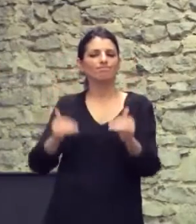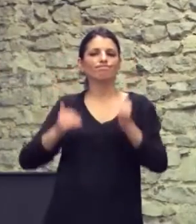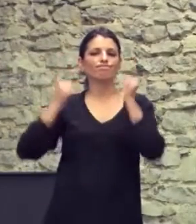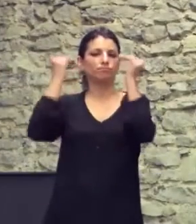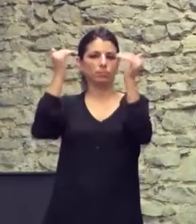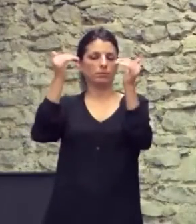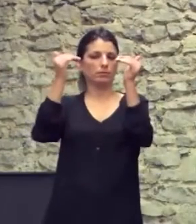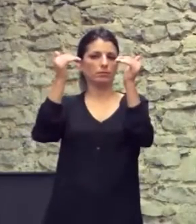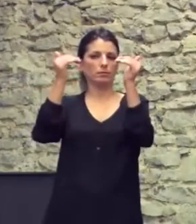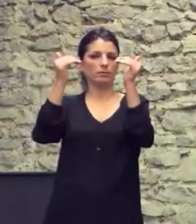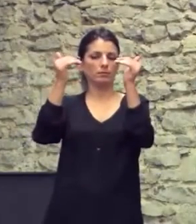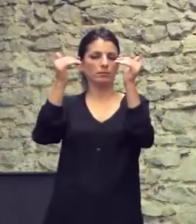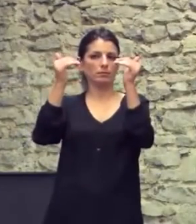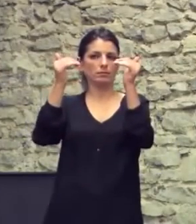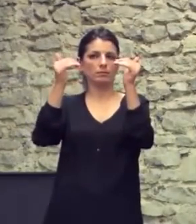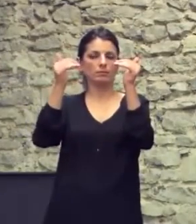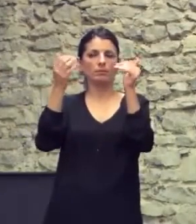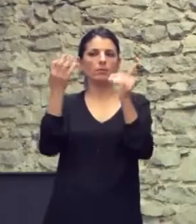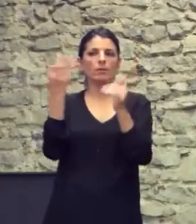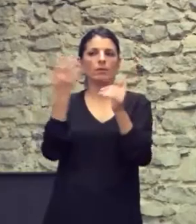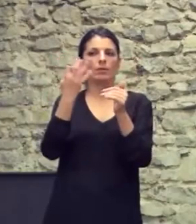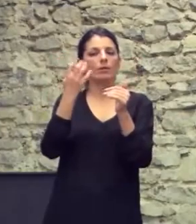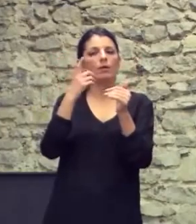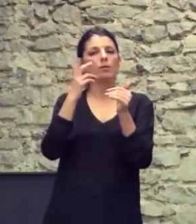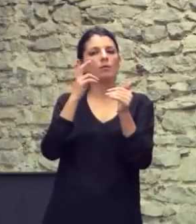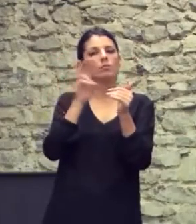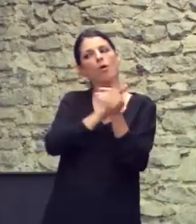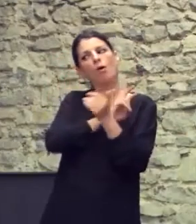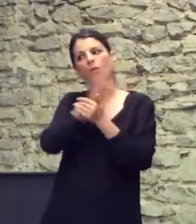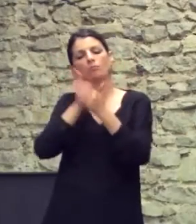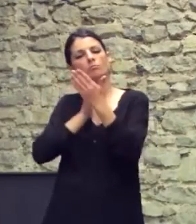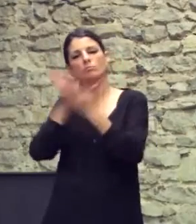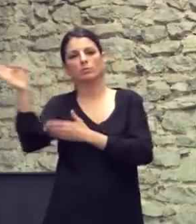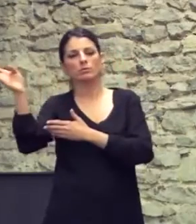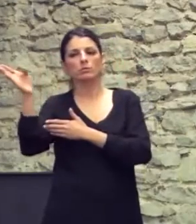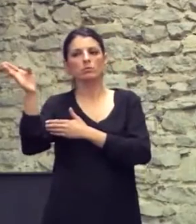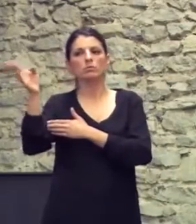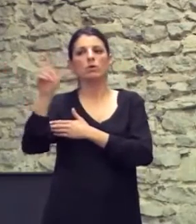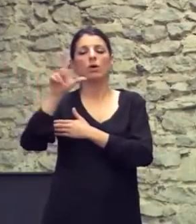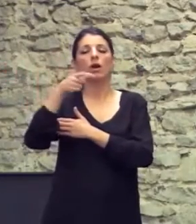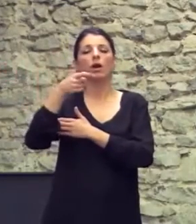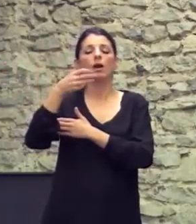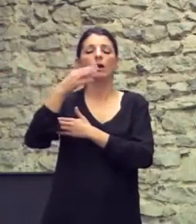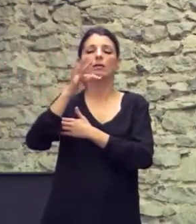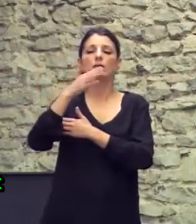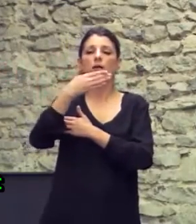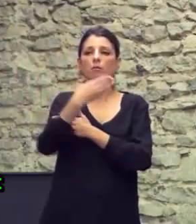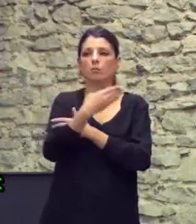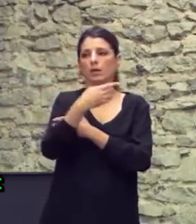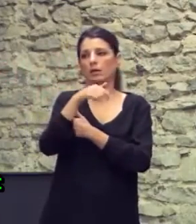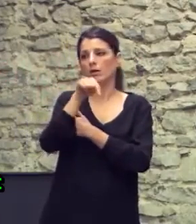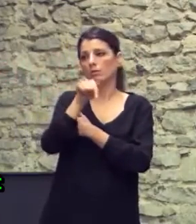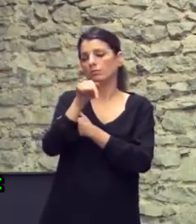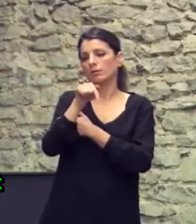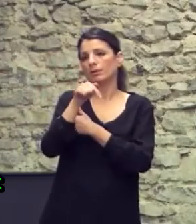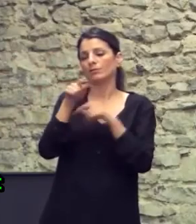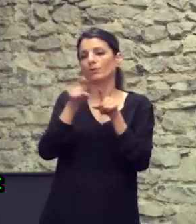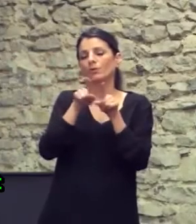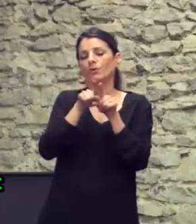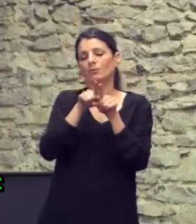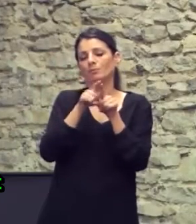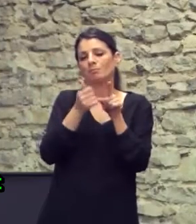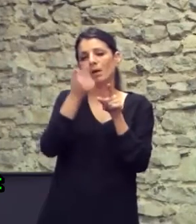hau beste leku batzutara. Ematen du, LGTB mugimendu bat egin dudara itzaldi bat eskolaz baino gehiago,